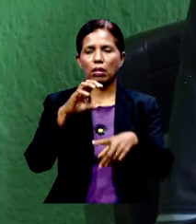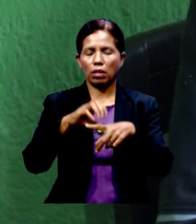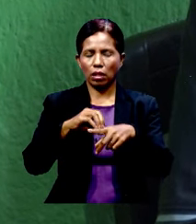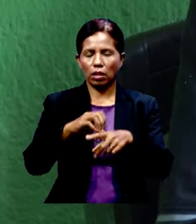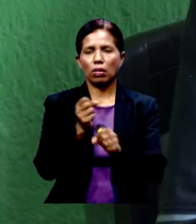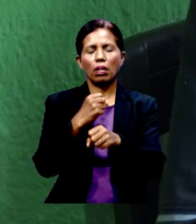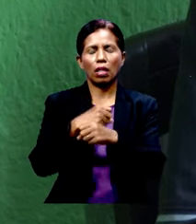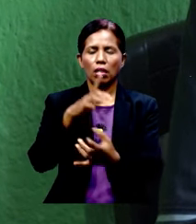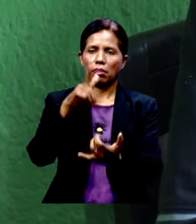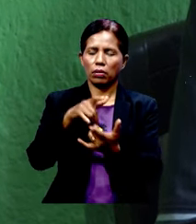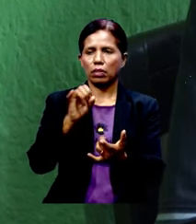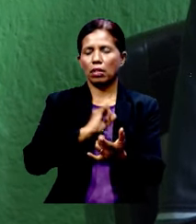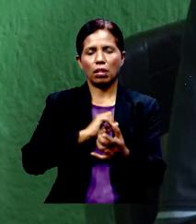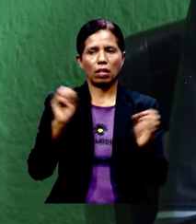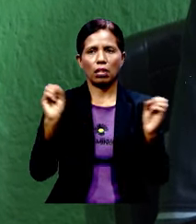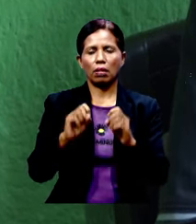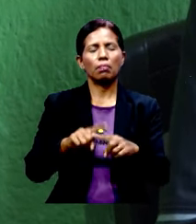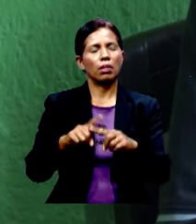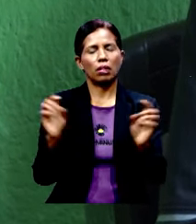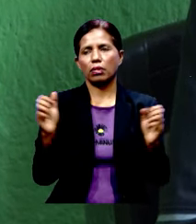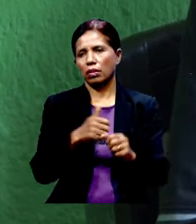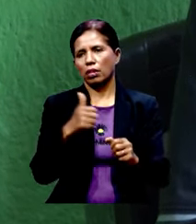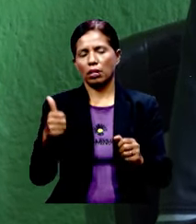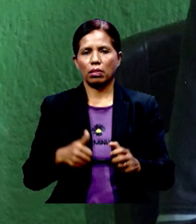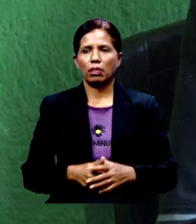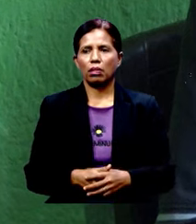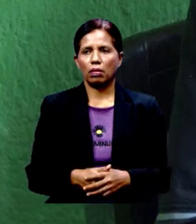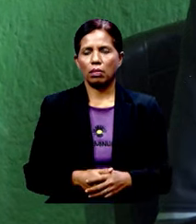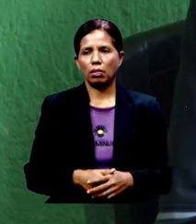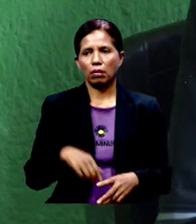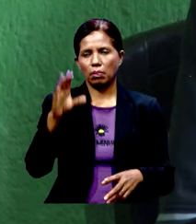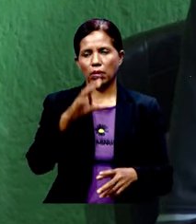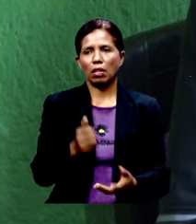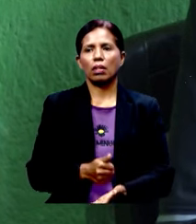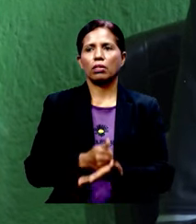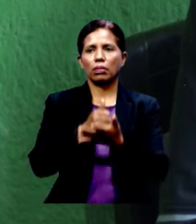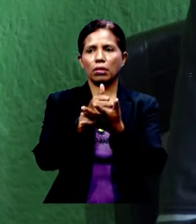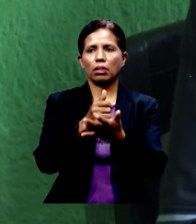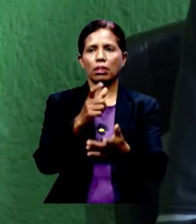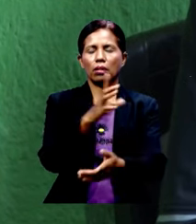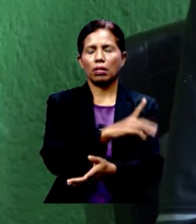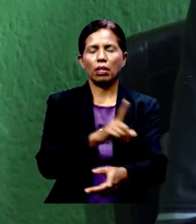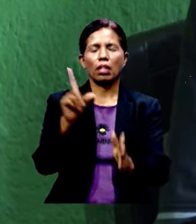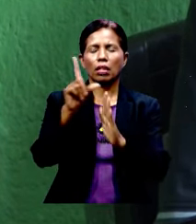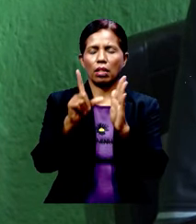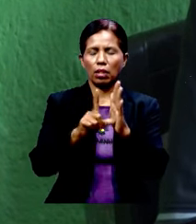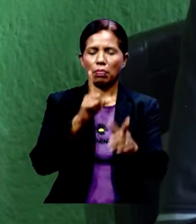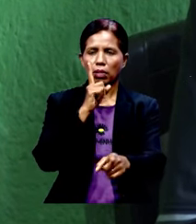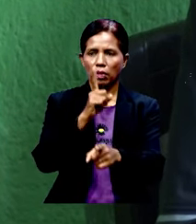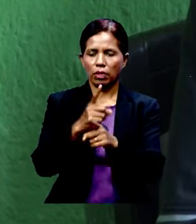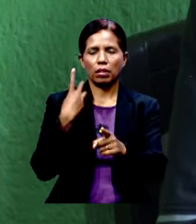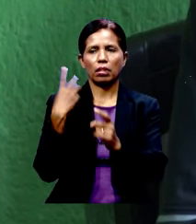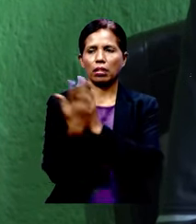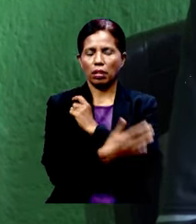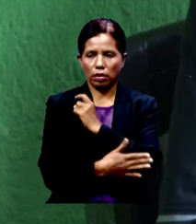percosa, lá os boatelo, me fe, o cadê, defende, lia los, não dá lá los, né, bem? E tem a raio